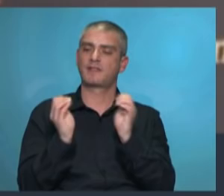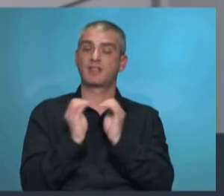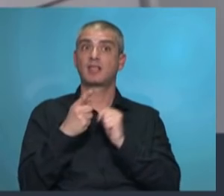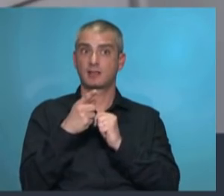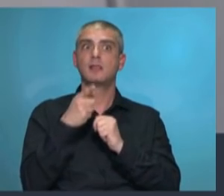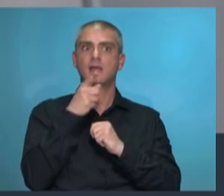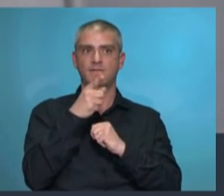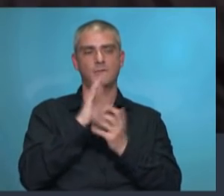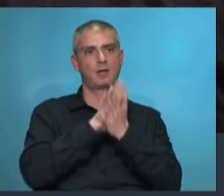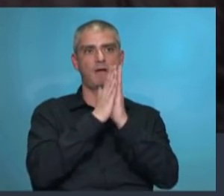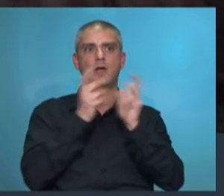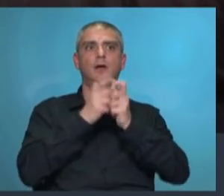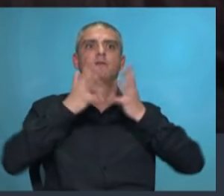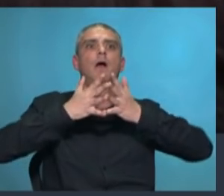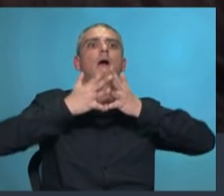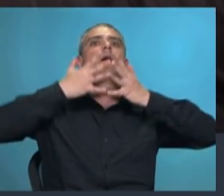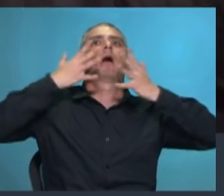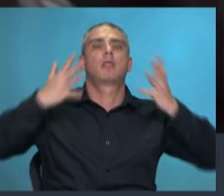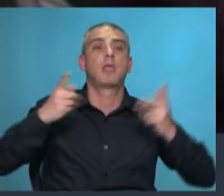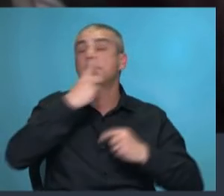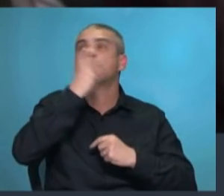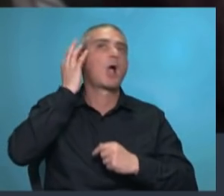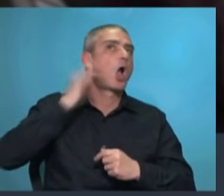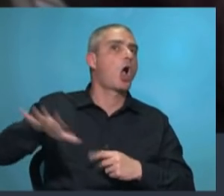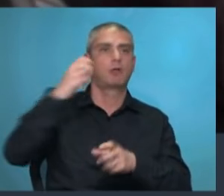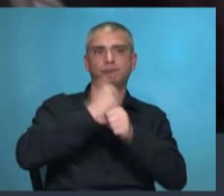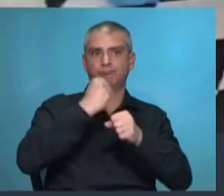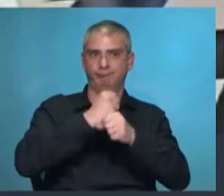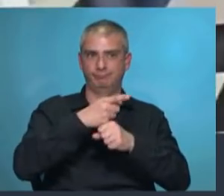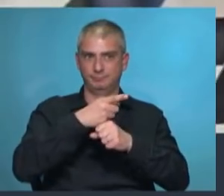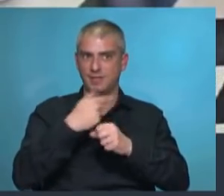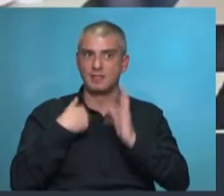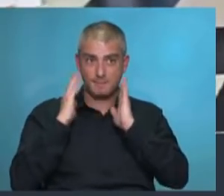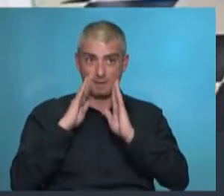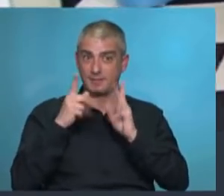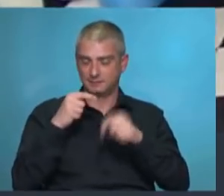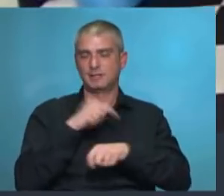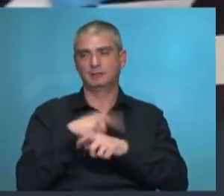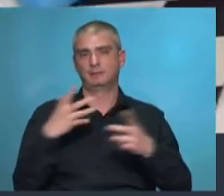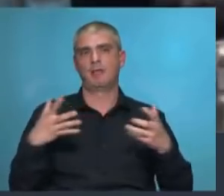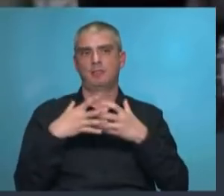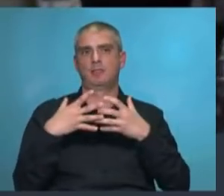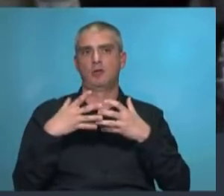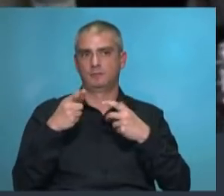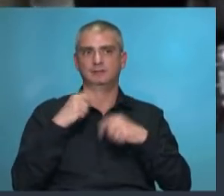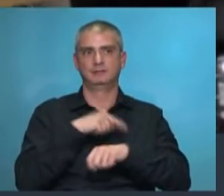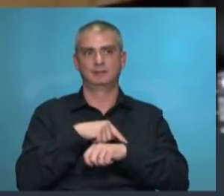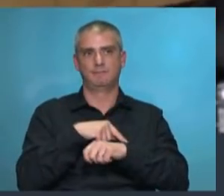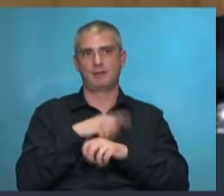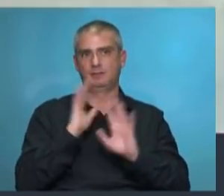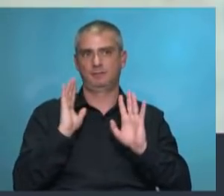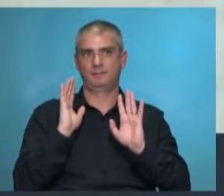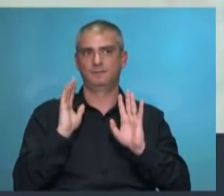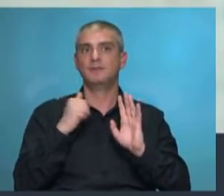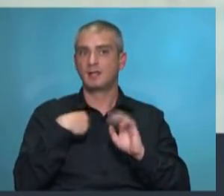והיא הפכה כבר לקואופרטיב ענק של מאות מנקות. I believe that cooperatives are an idea whose time has come. I